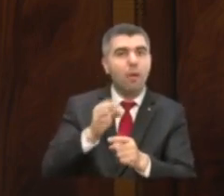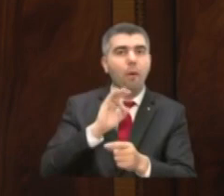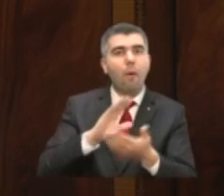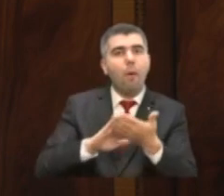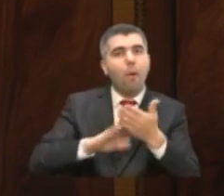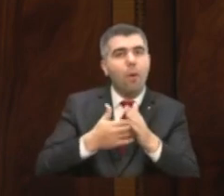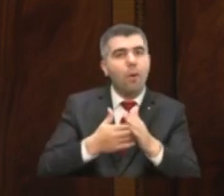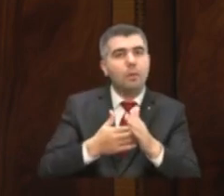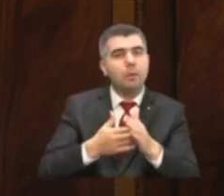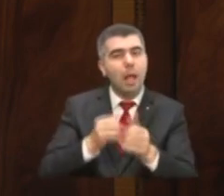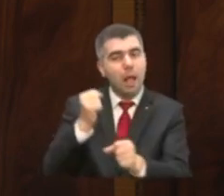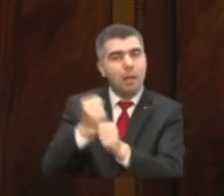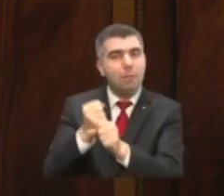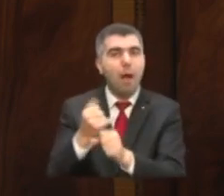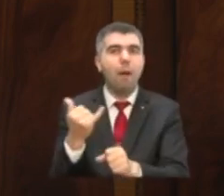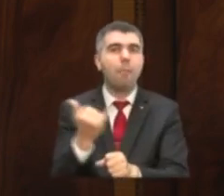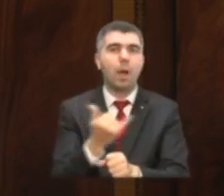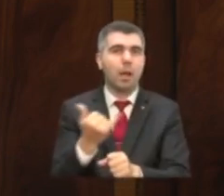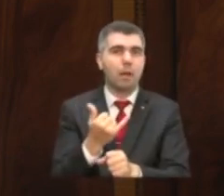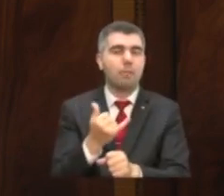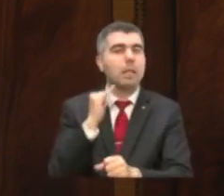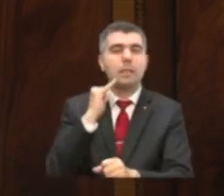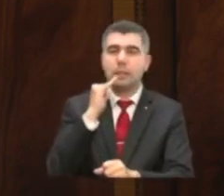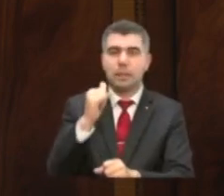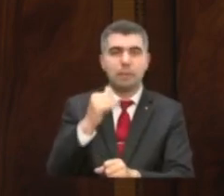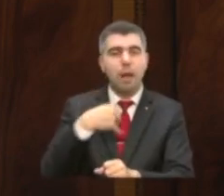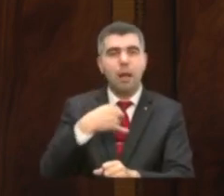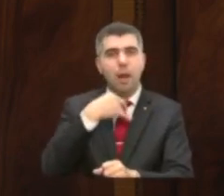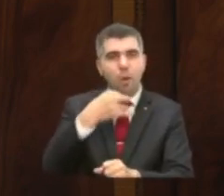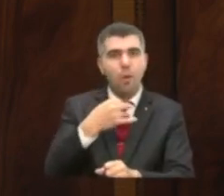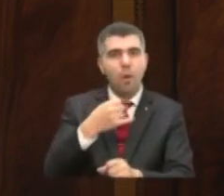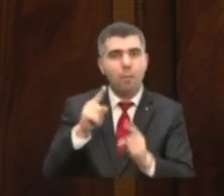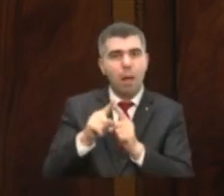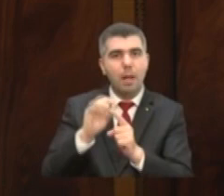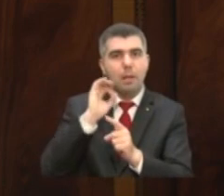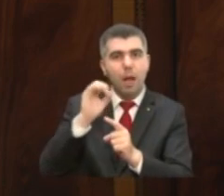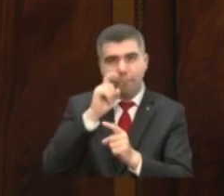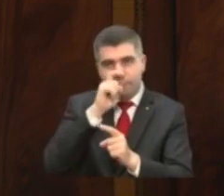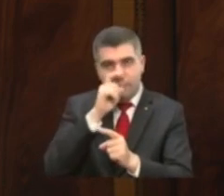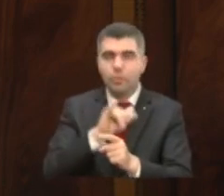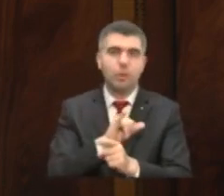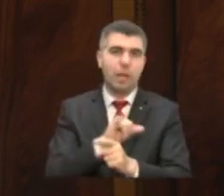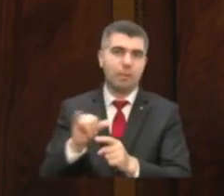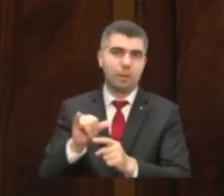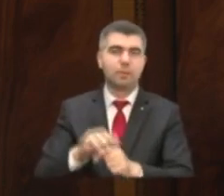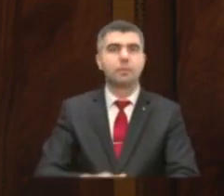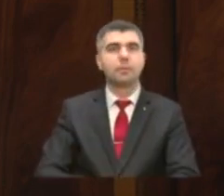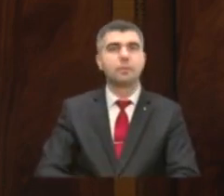بدون تشغيل سيد رئيس الحكومة، وأقولها وأكررها، لا كرامة بدون شغل.